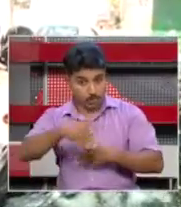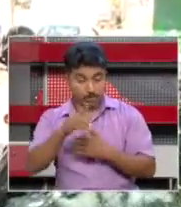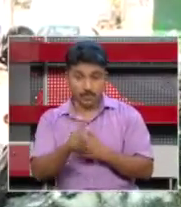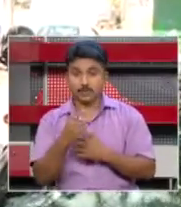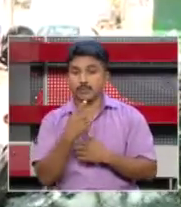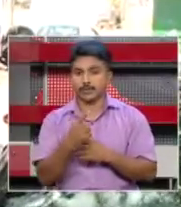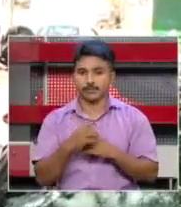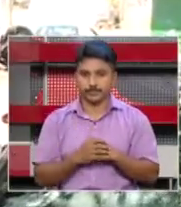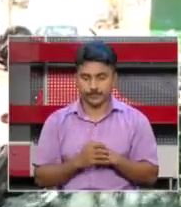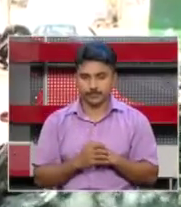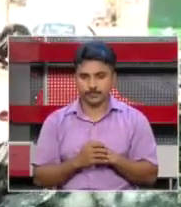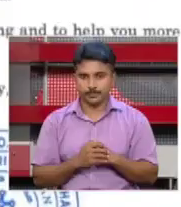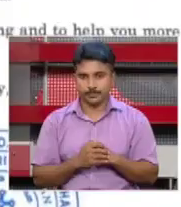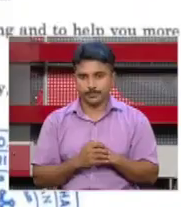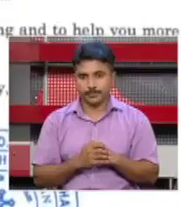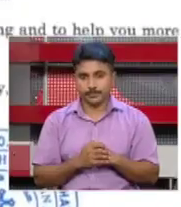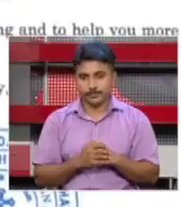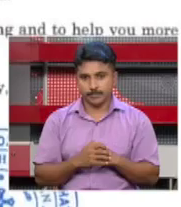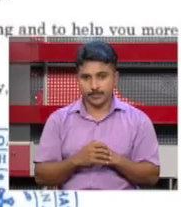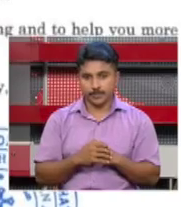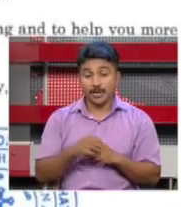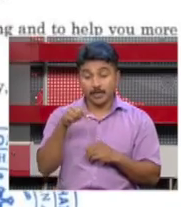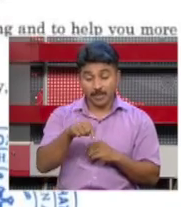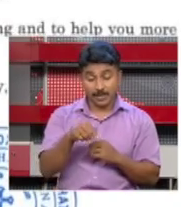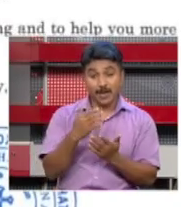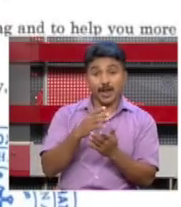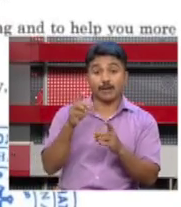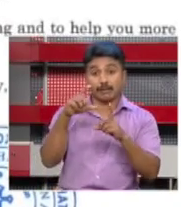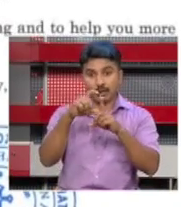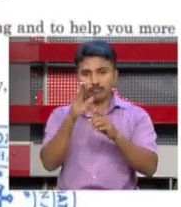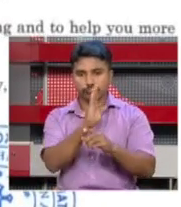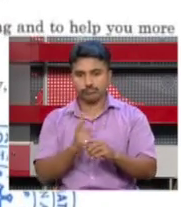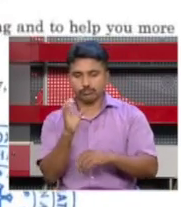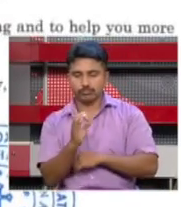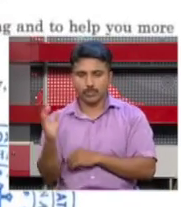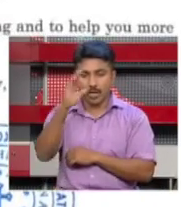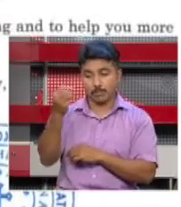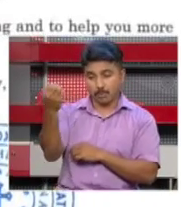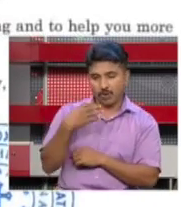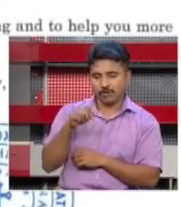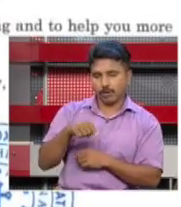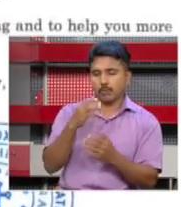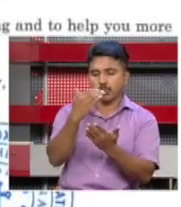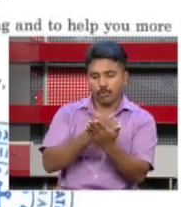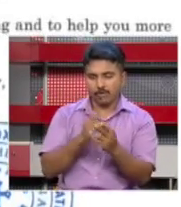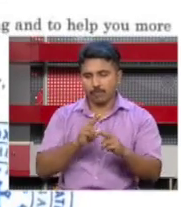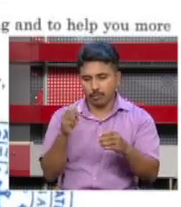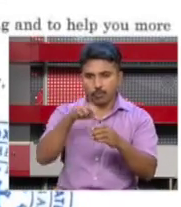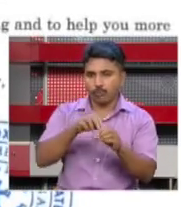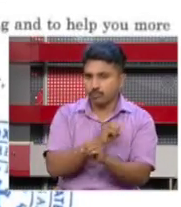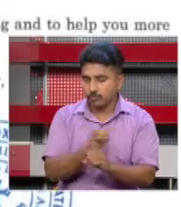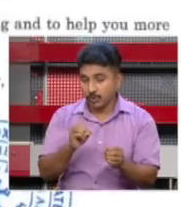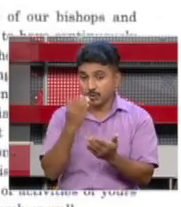അപ്രേം ദിതിയൻ കാത്തോലിക്കാ ബാവയുടെ നിർദ്ദേശപ്രകാരമാണ് മാത്യൂസ് മാർ തിമോത്യോസ് കത്ത് നൽകിയത്. വിലക്ക് ലംഘിച്ചാൽ തുടർന്ന് അച്ചടക്ക നടപടി